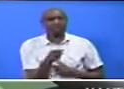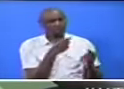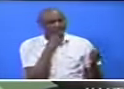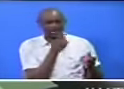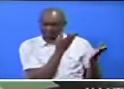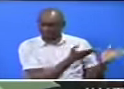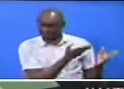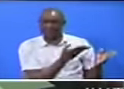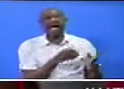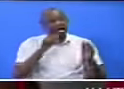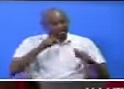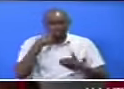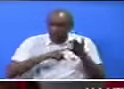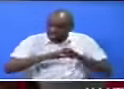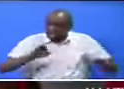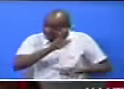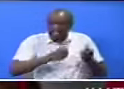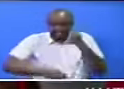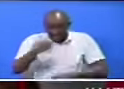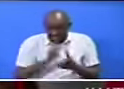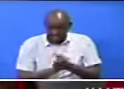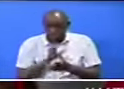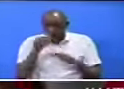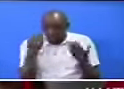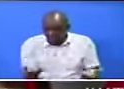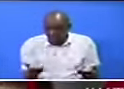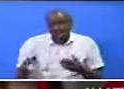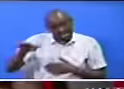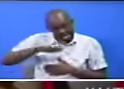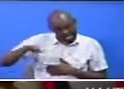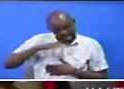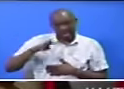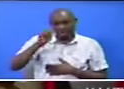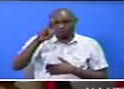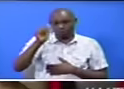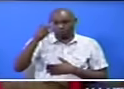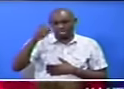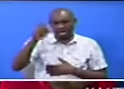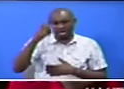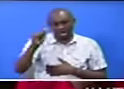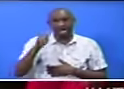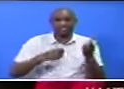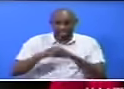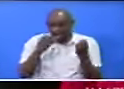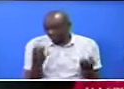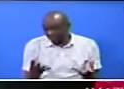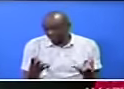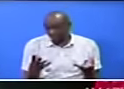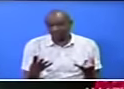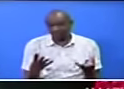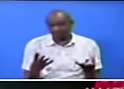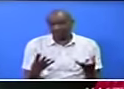amepinga, kwani ardhi aliyoiuza ni ile ya eneo la Munyaka ambayo aliuza kwa kima ya